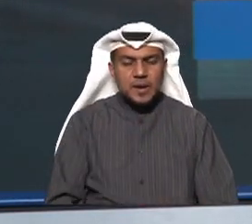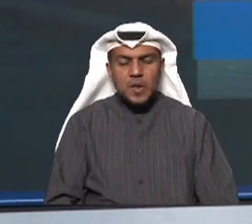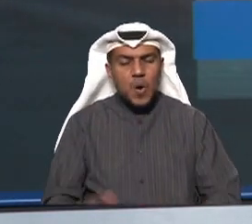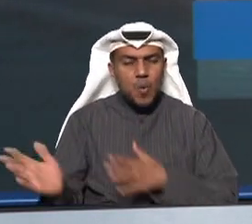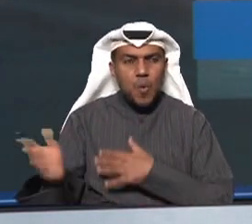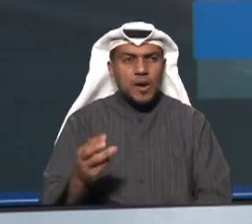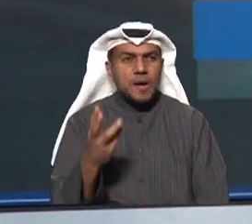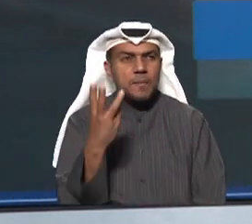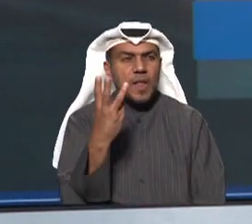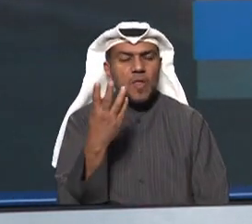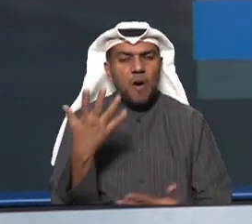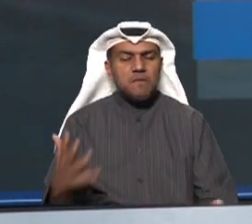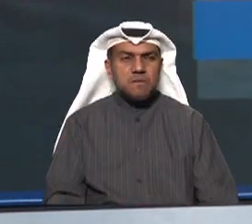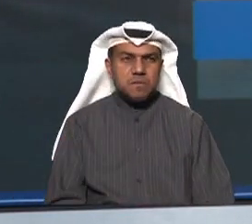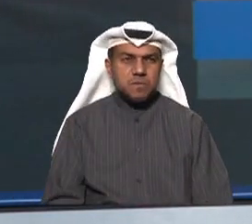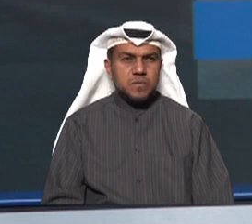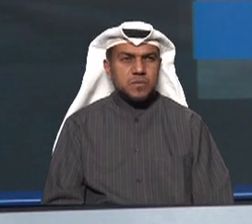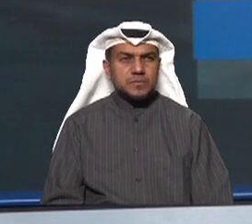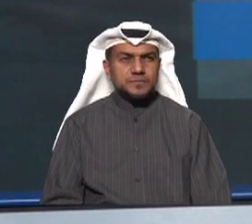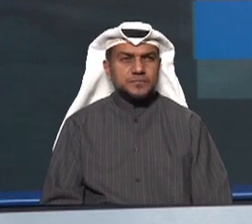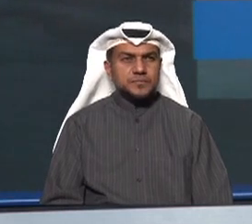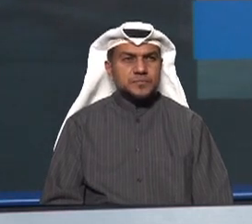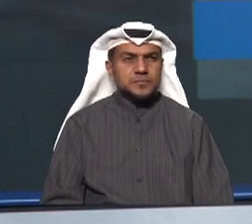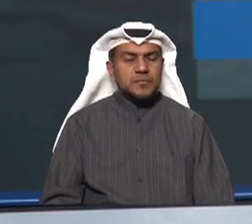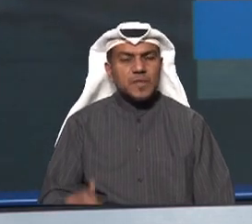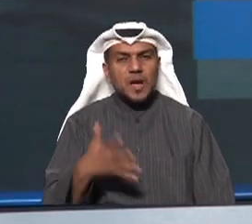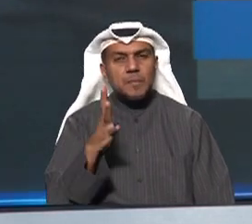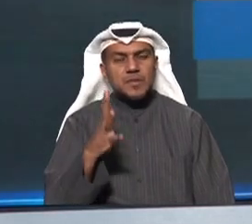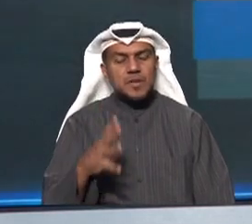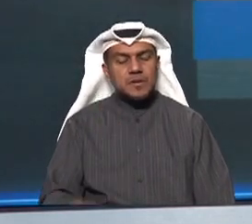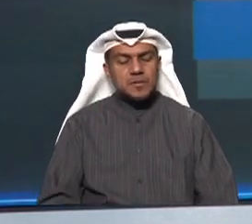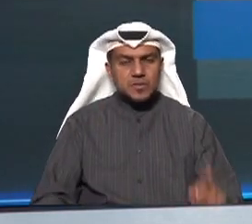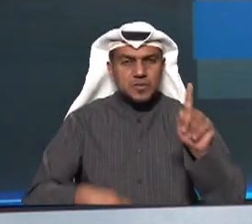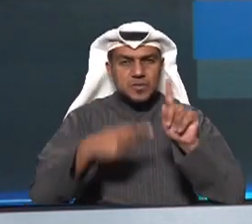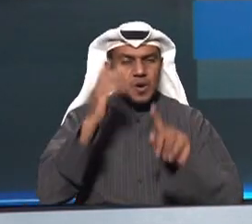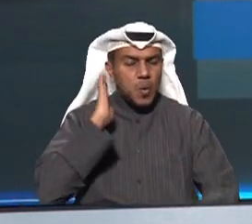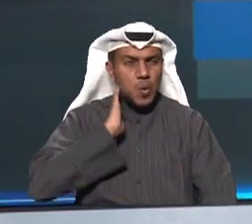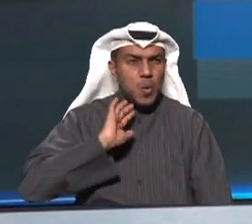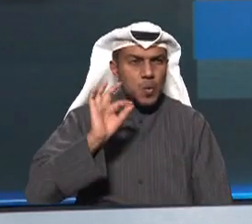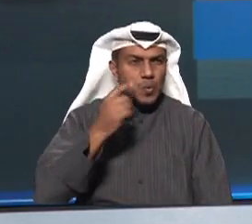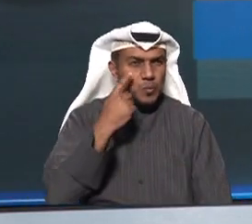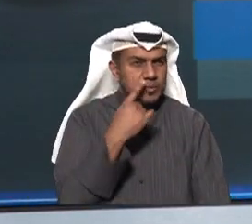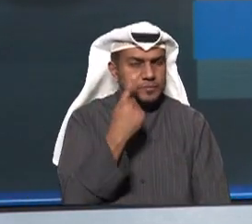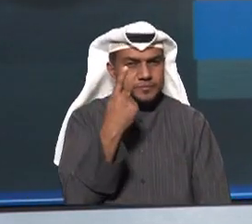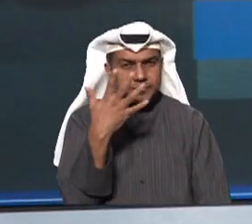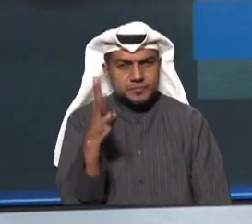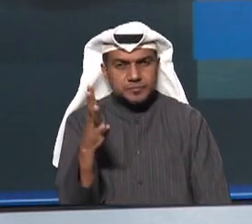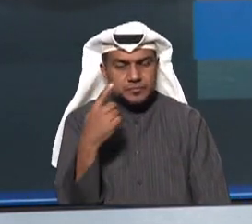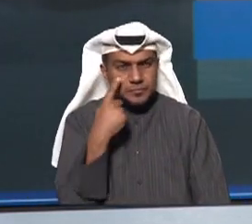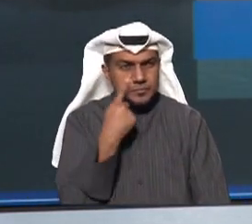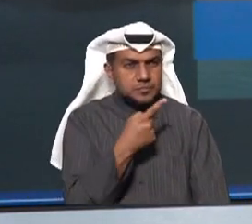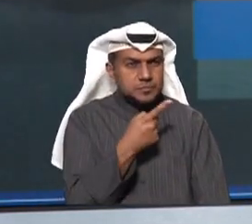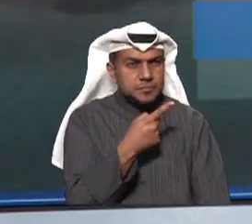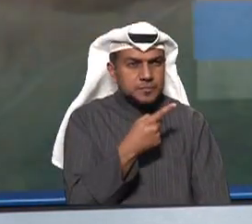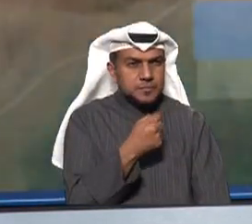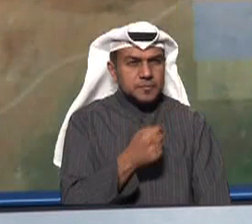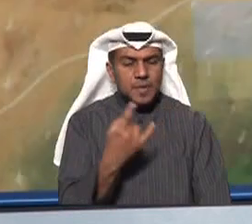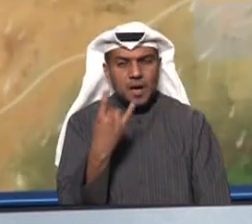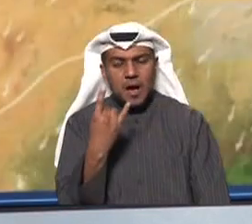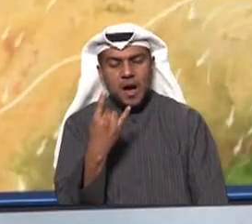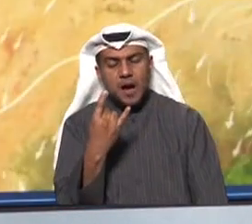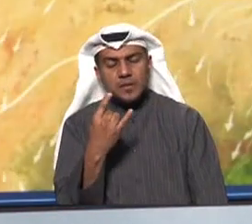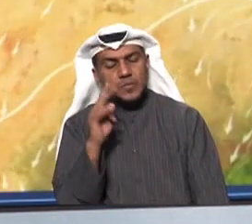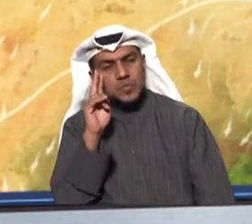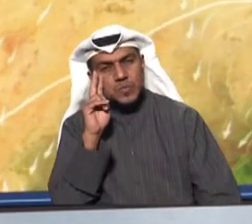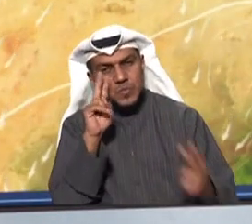الساعة. درجة الحرارة الحالية 15 درجة مئوية، الرطوبة النسبية متوسطة 51%، 10